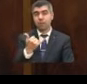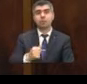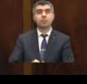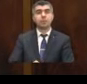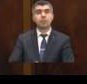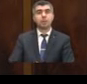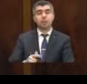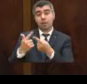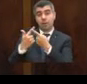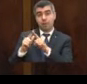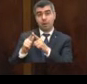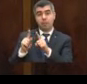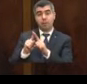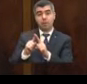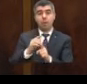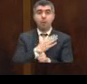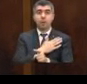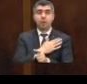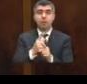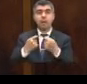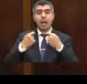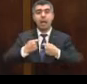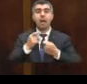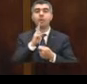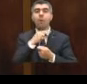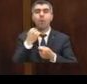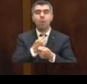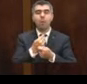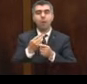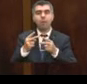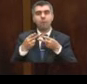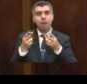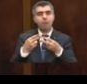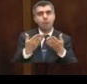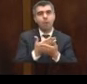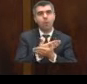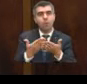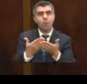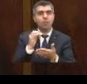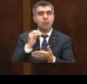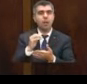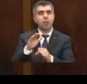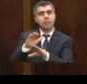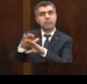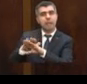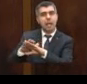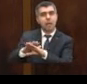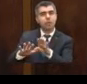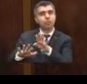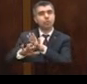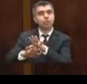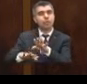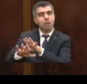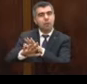القرار الوطني للسيد رئيس الحكومة بالانفتاح والتشاور مع مجموع الفاعلين السياسيين والاجتماعيين،